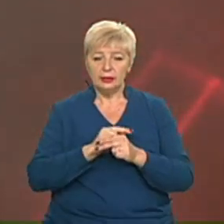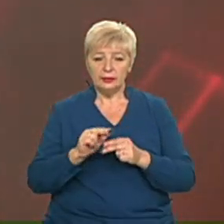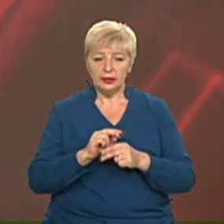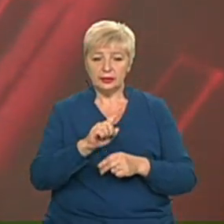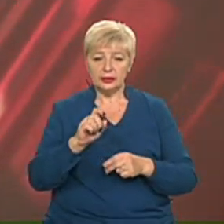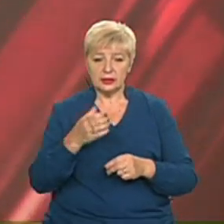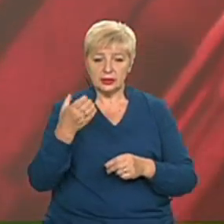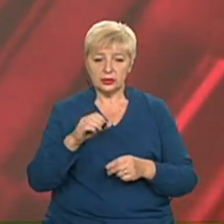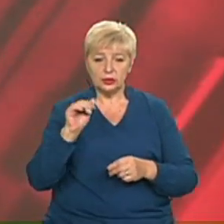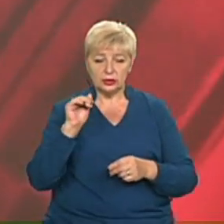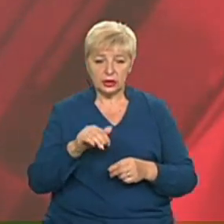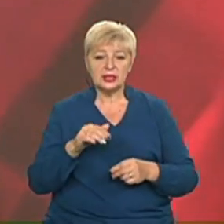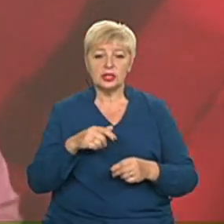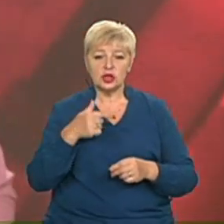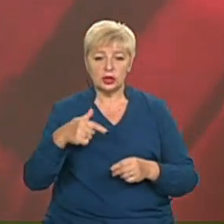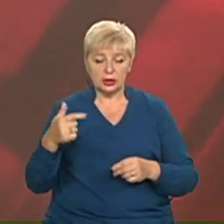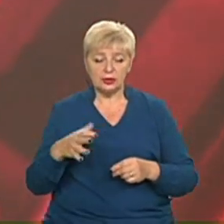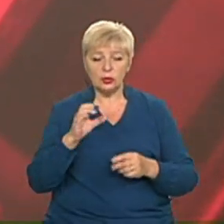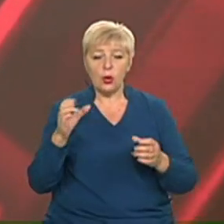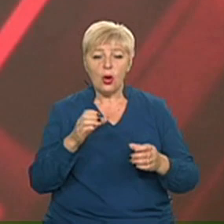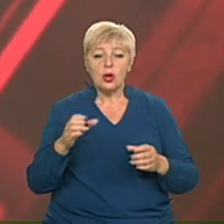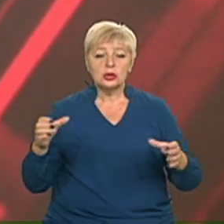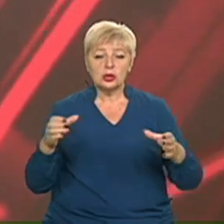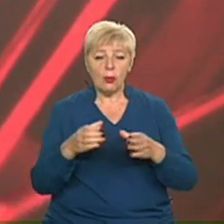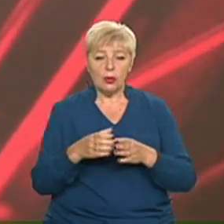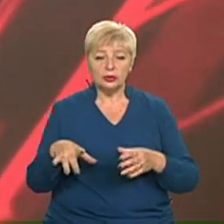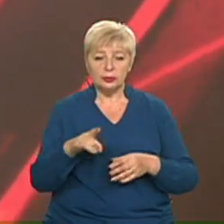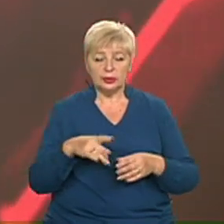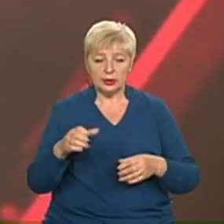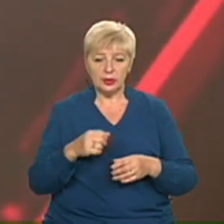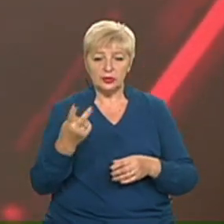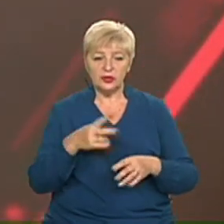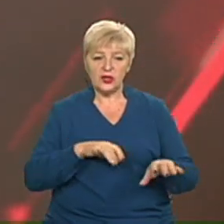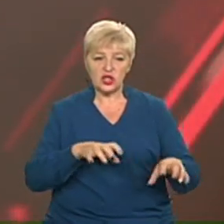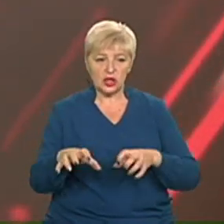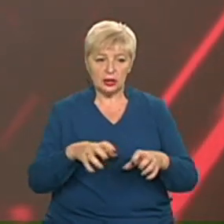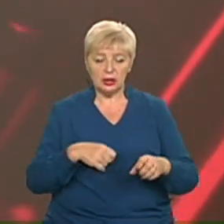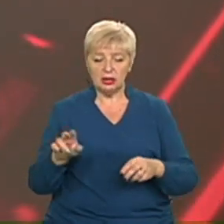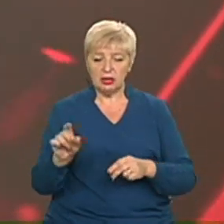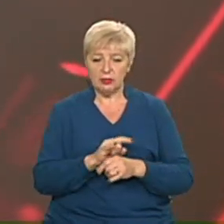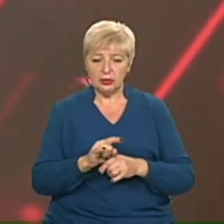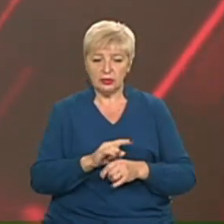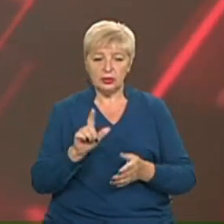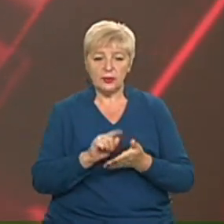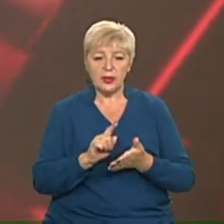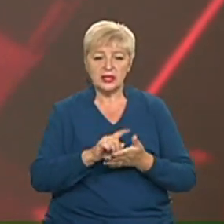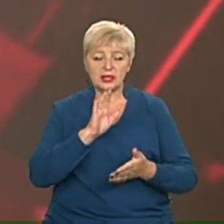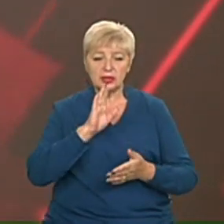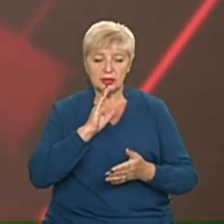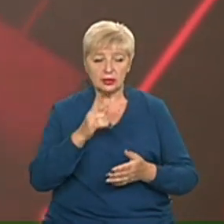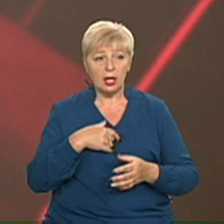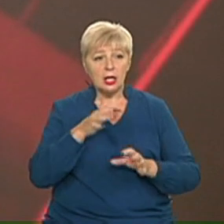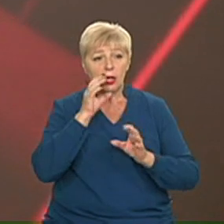Вилікувати за 100 тисяч гривень у Соборному районі дві шахрайки ошукали пенсіонерку. Вони назвались ясновидицями і